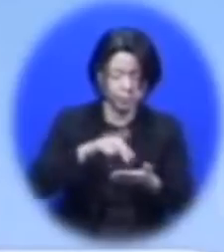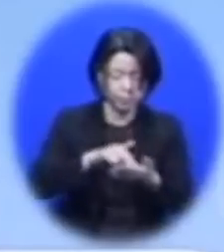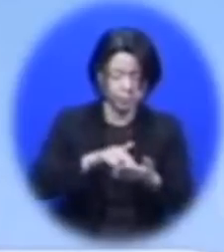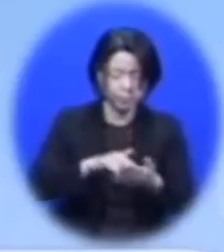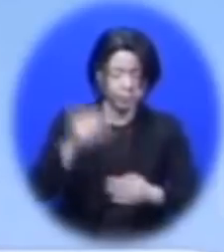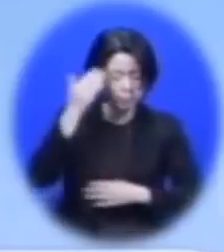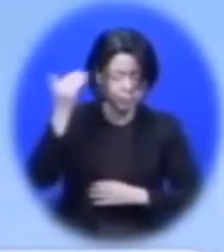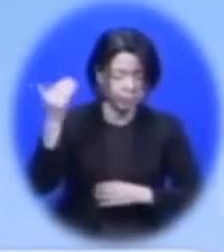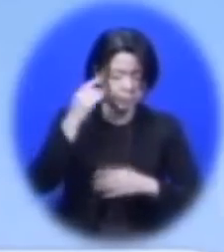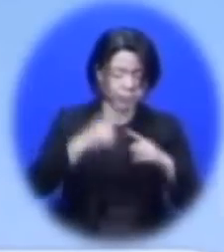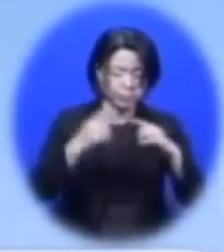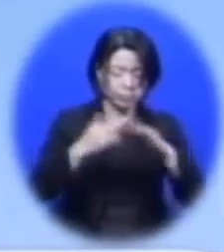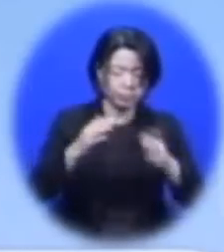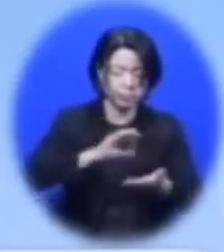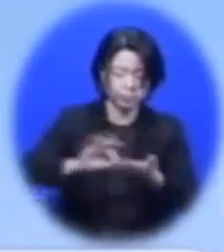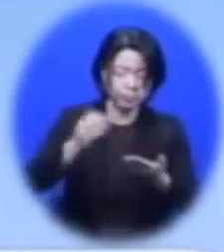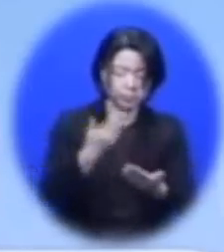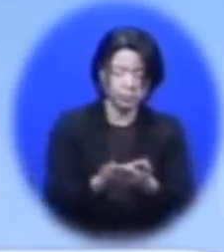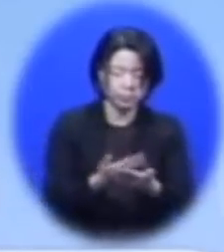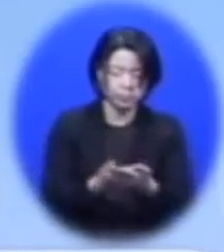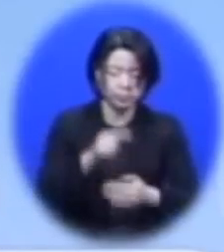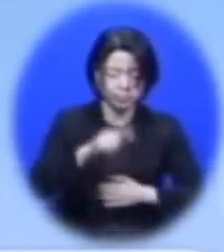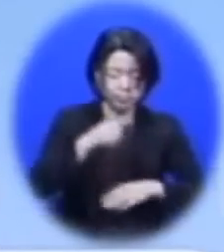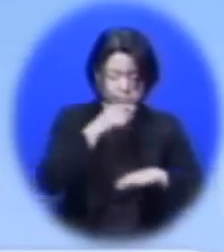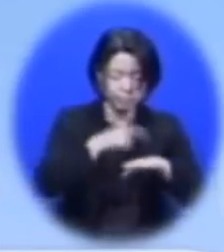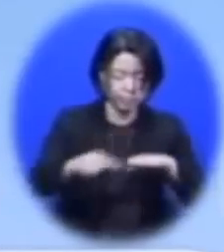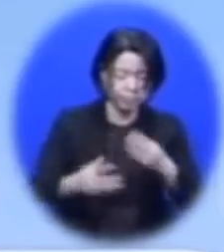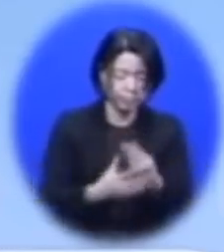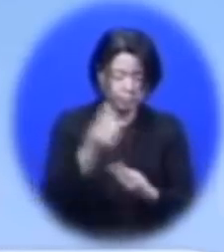한국교회를 써주소서. 이 민족의